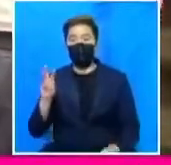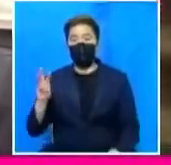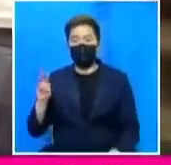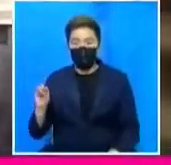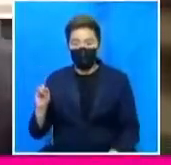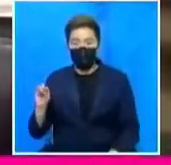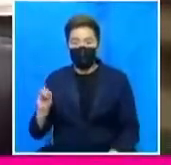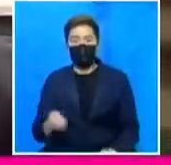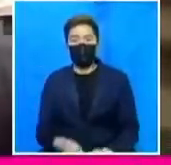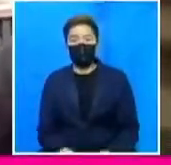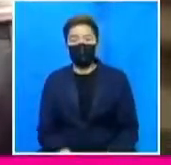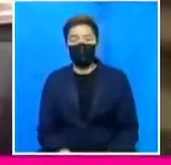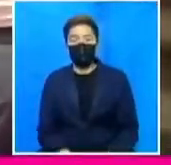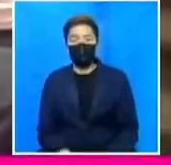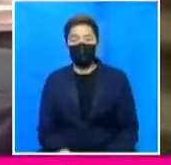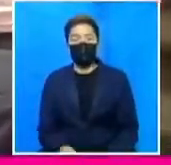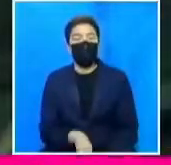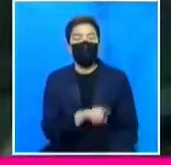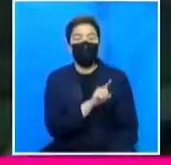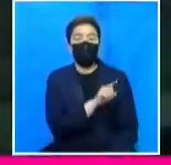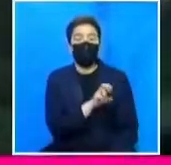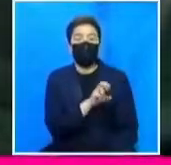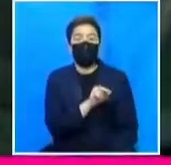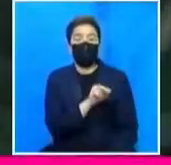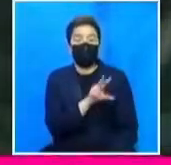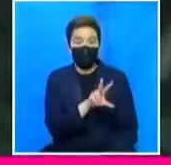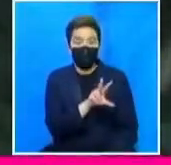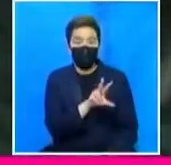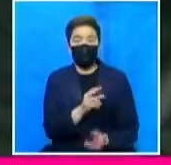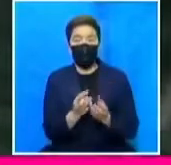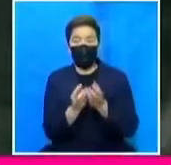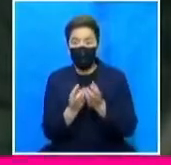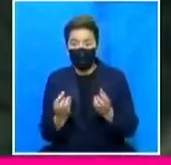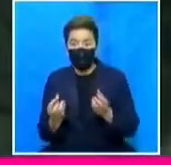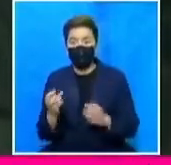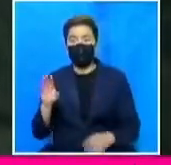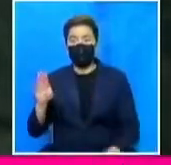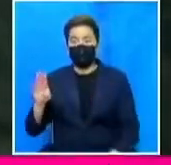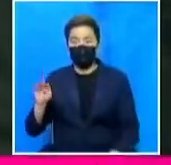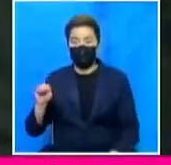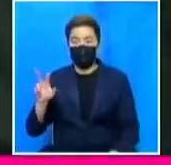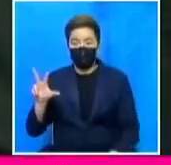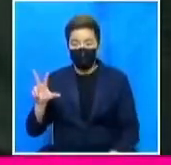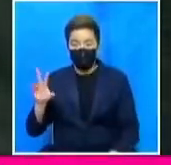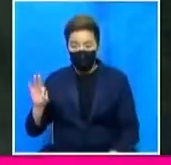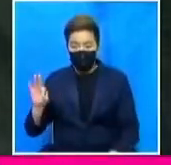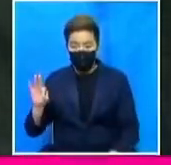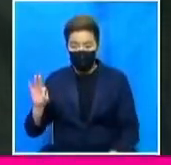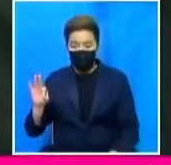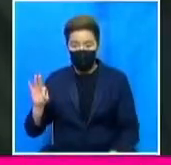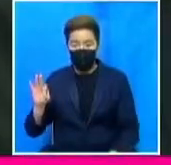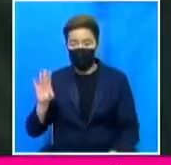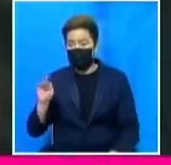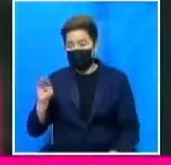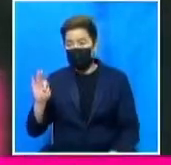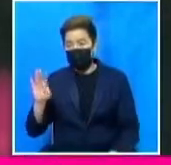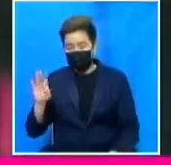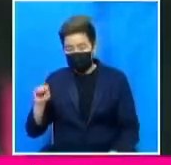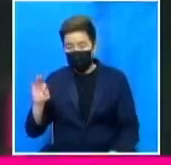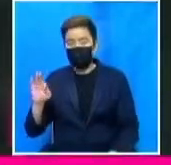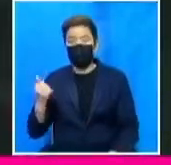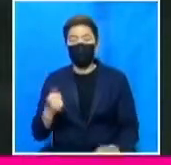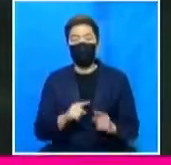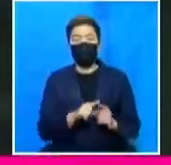ลูกงวดที่133จำนวน49ลูกงวด